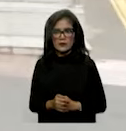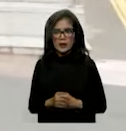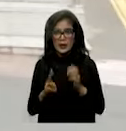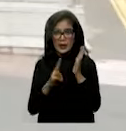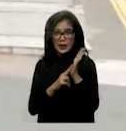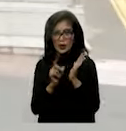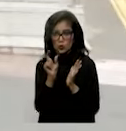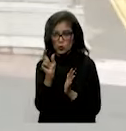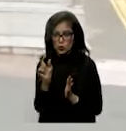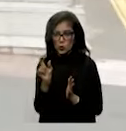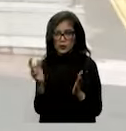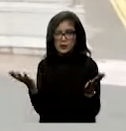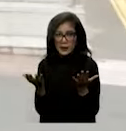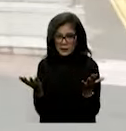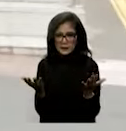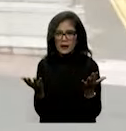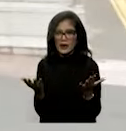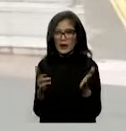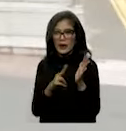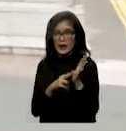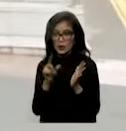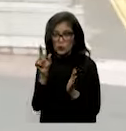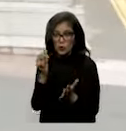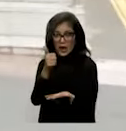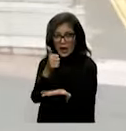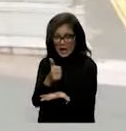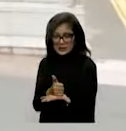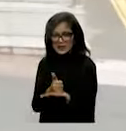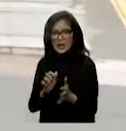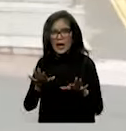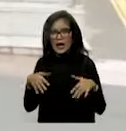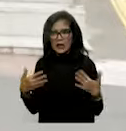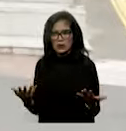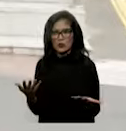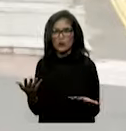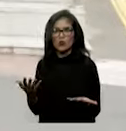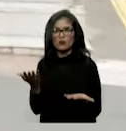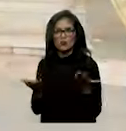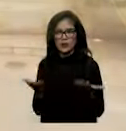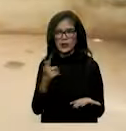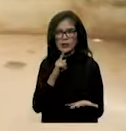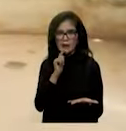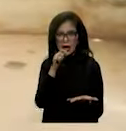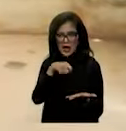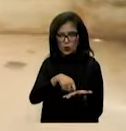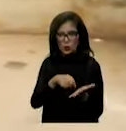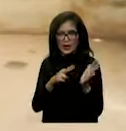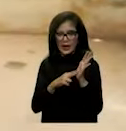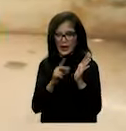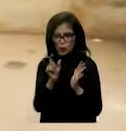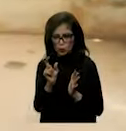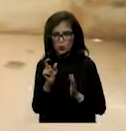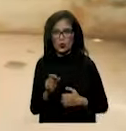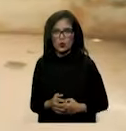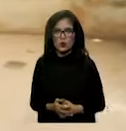NU sungguhan, apakah NU mungkin mengaku sebagai NU. Tapi kalau misalnya atas,